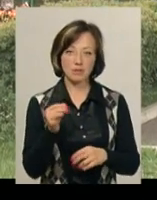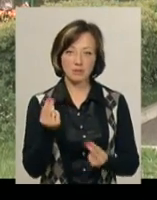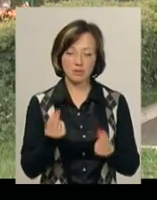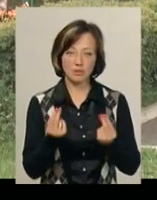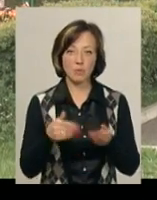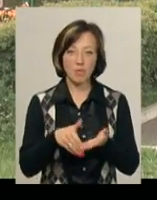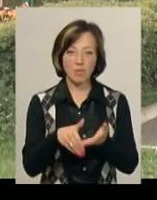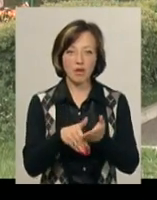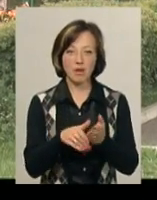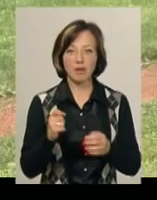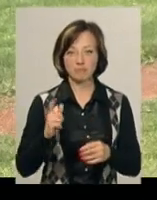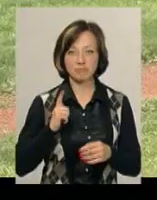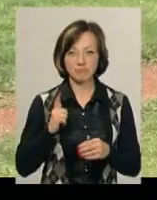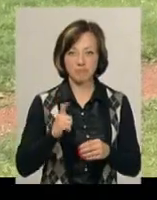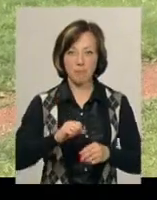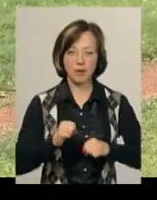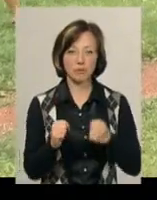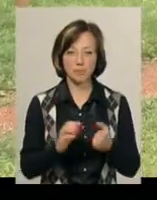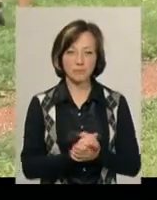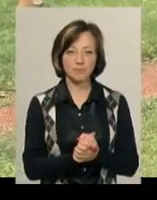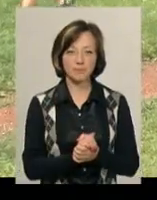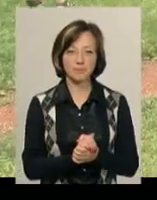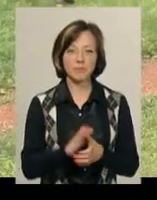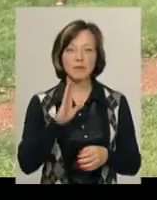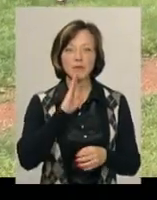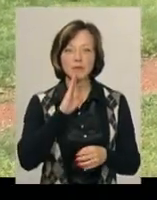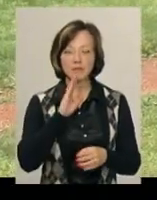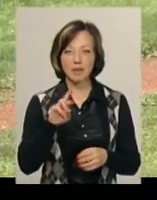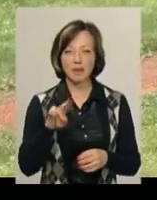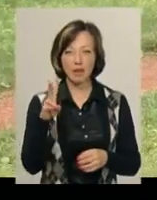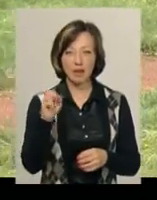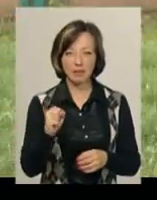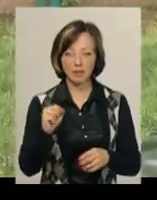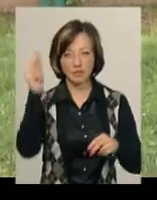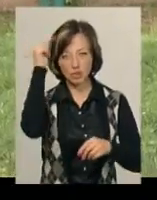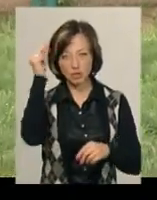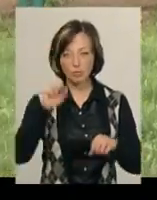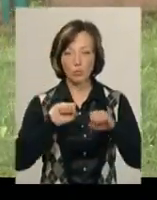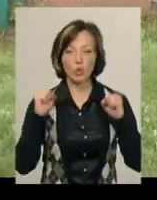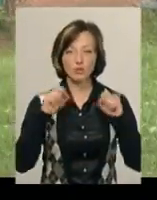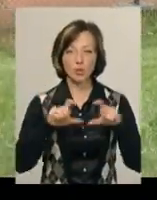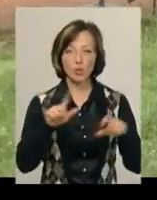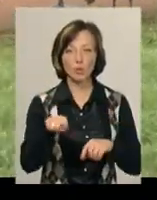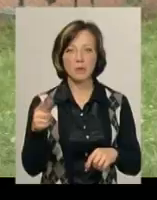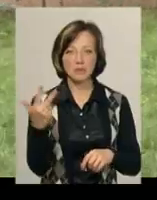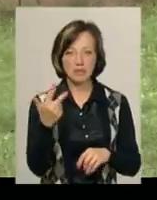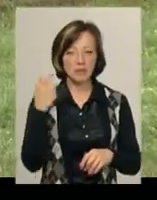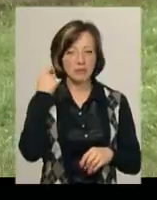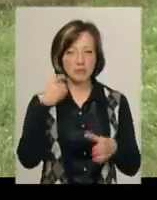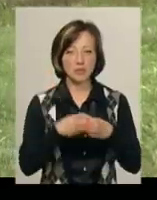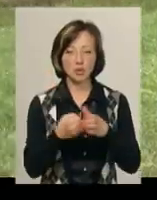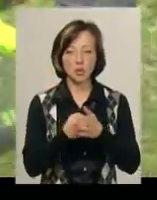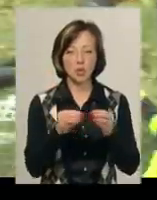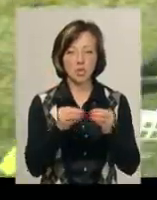допомагаю їй як спарінг-партнер. Яна Мавша – учениця Хмельницької дитячо-юнацької спортивної школи номер 3. Вона змагається у віковій категорії